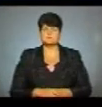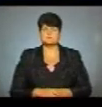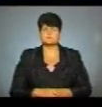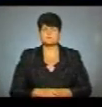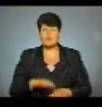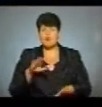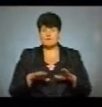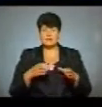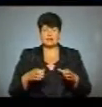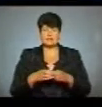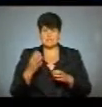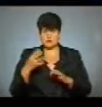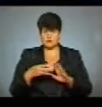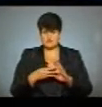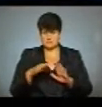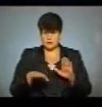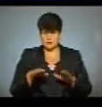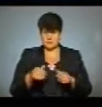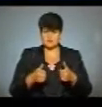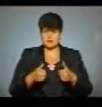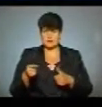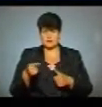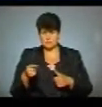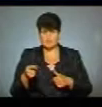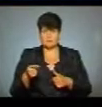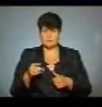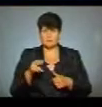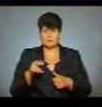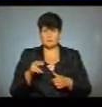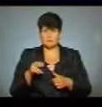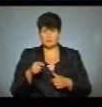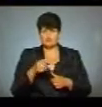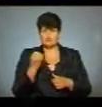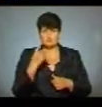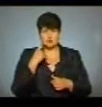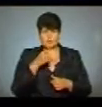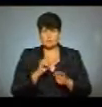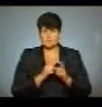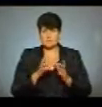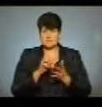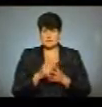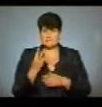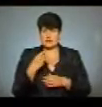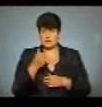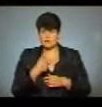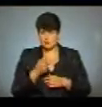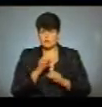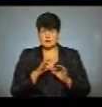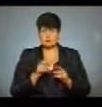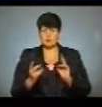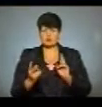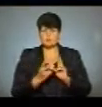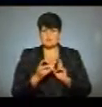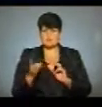У ваговій категорії 48 кілограмів змагається тернополянин Ілля Павлович, йому 14. Боротьбою займається 3 роки, розповів про суперника